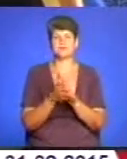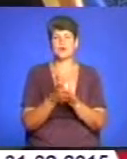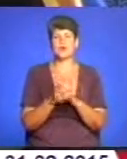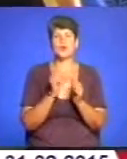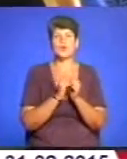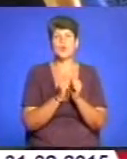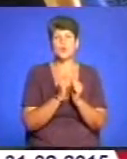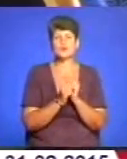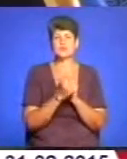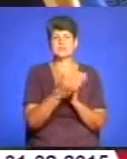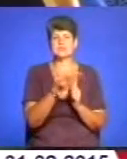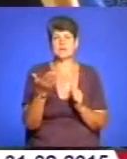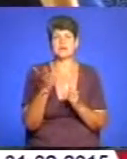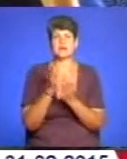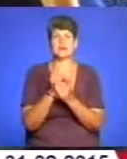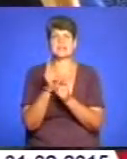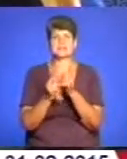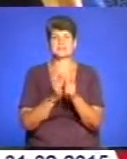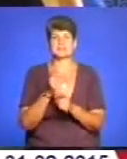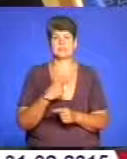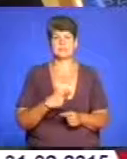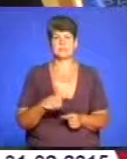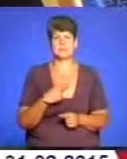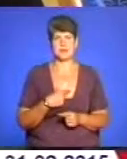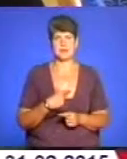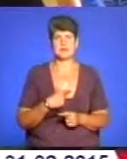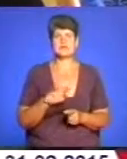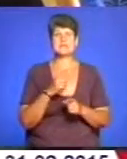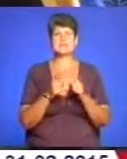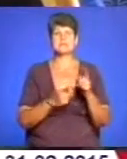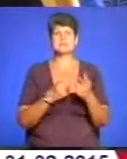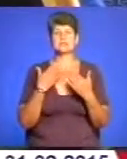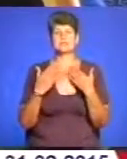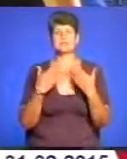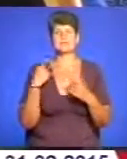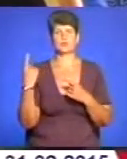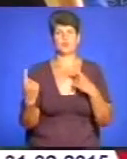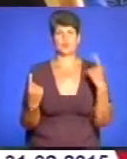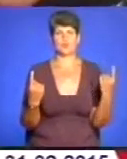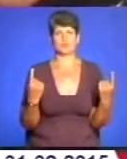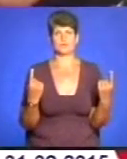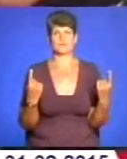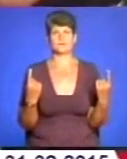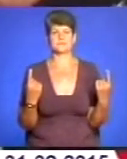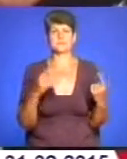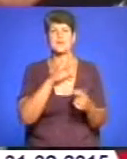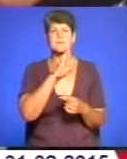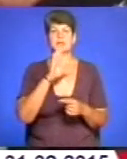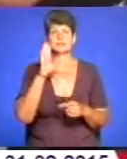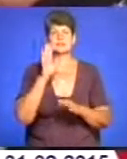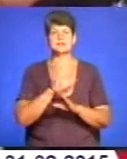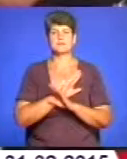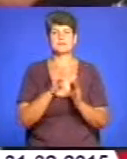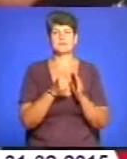нас має змінити самого себе і змінити ставлення один до одного. Матері загиблих